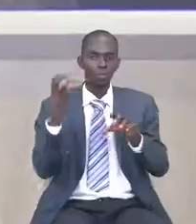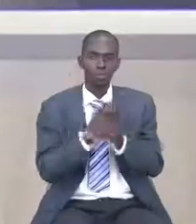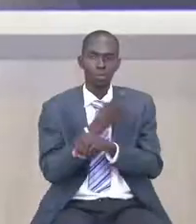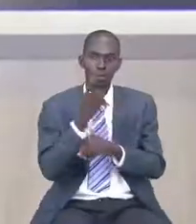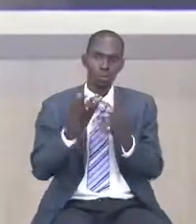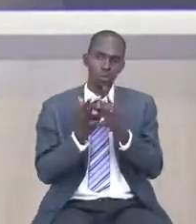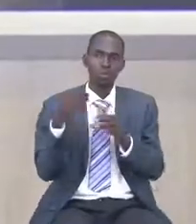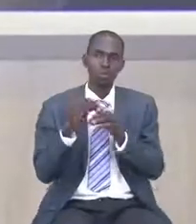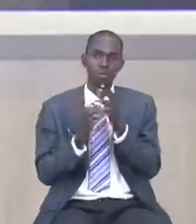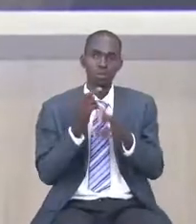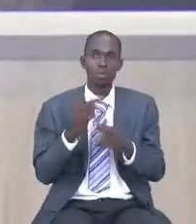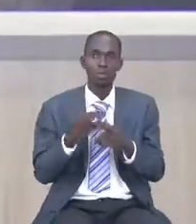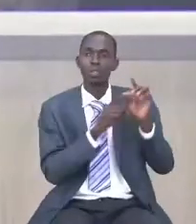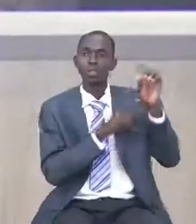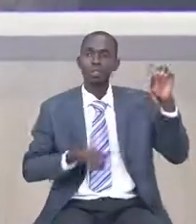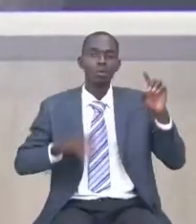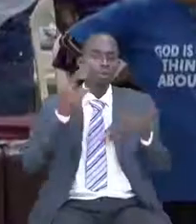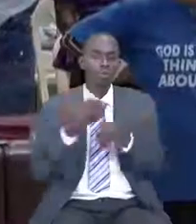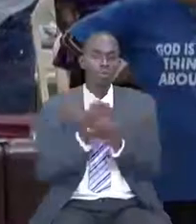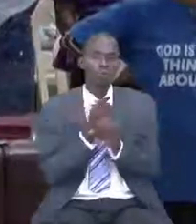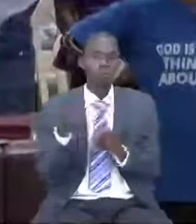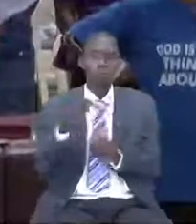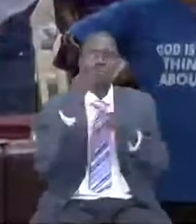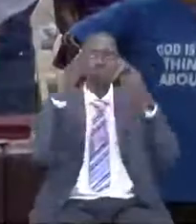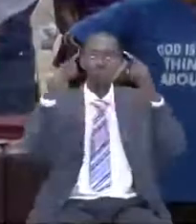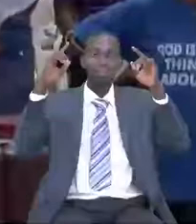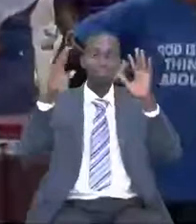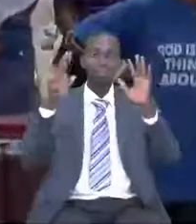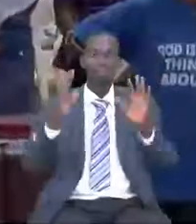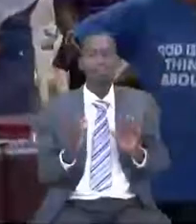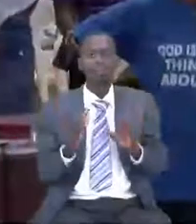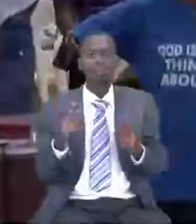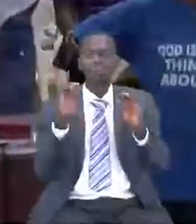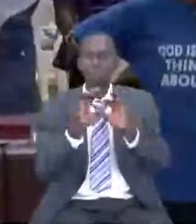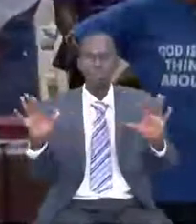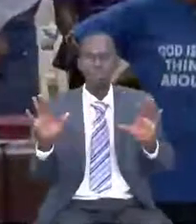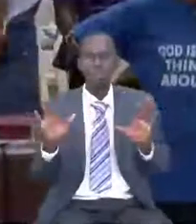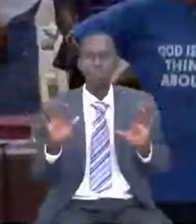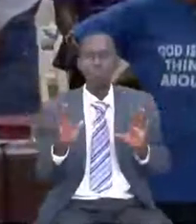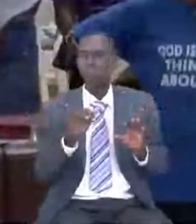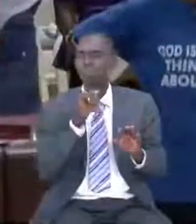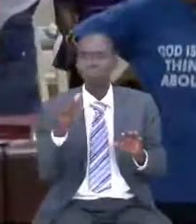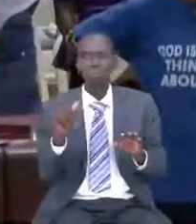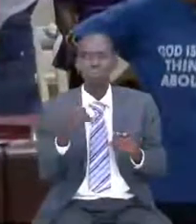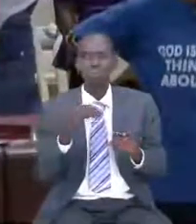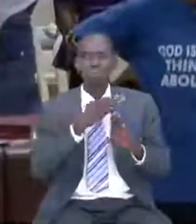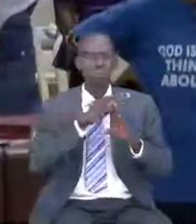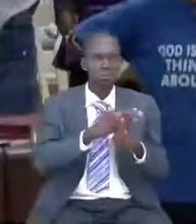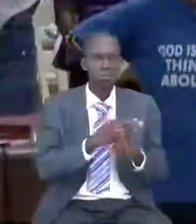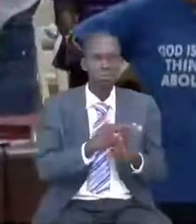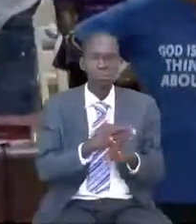dessus. Il te donnera la victoire. Et il fera de toi un réalisateur.